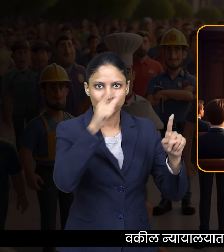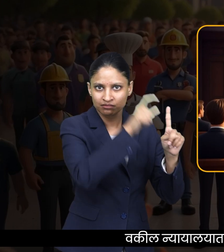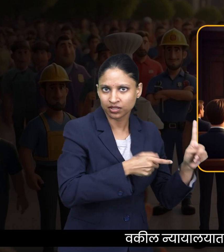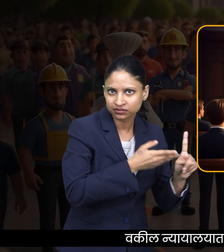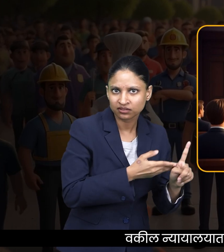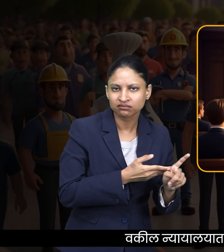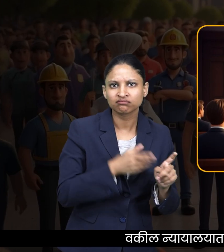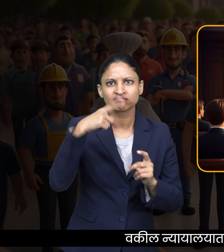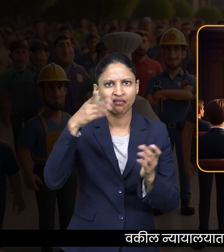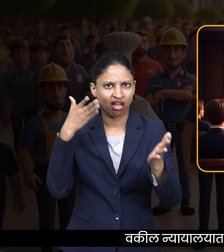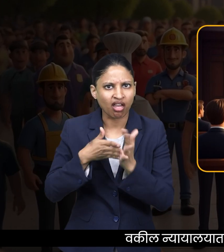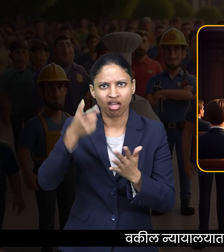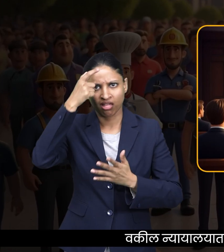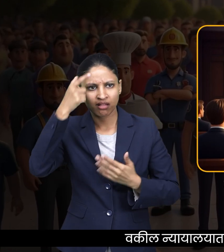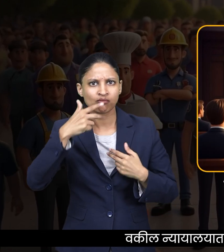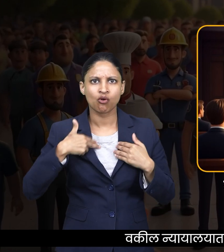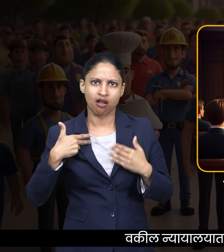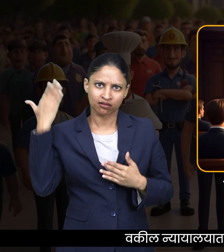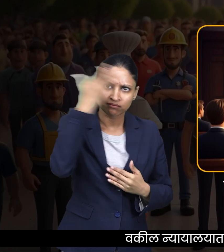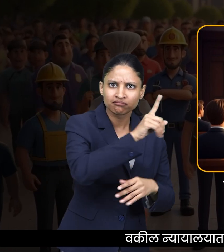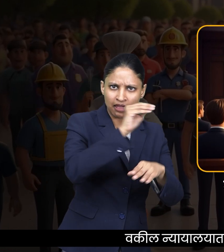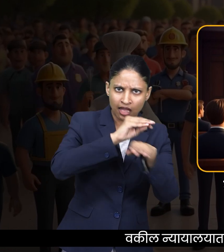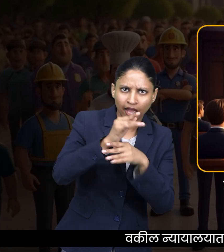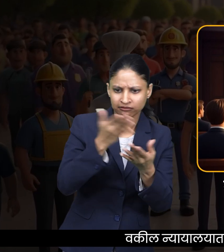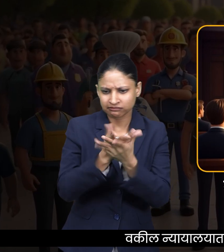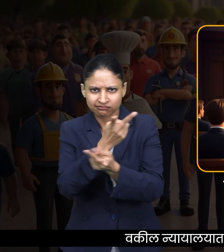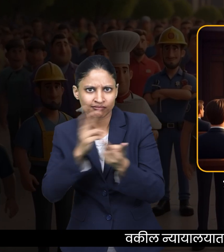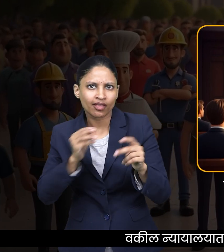वकील न्यायालयात मदत करतो आणि सल्ला देतो.